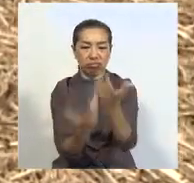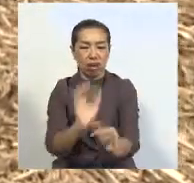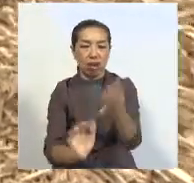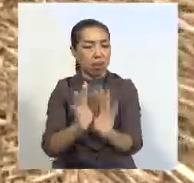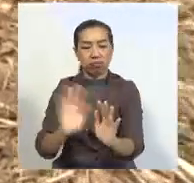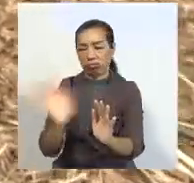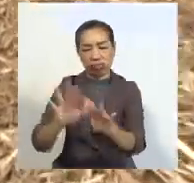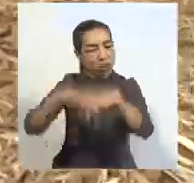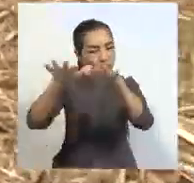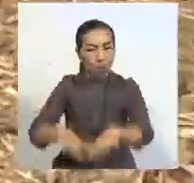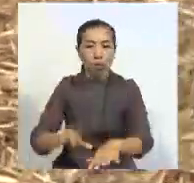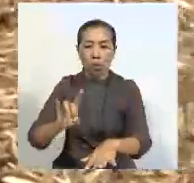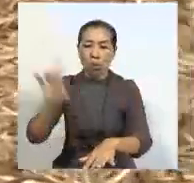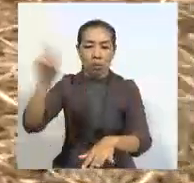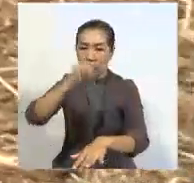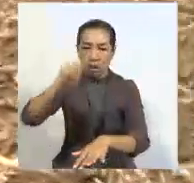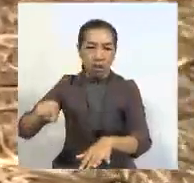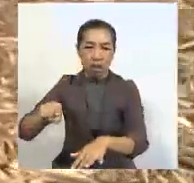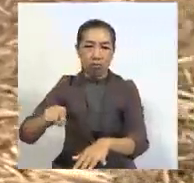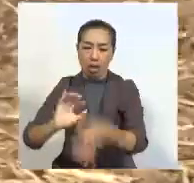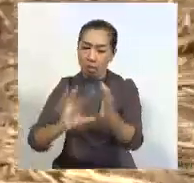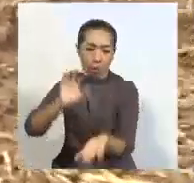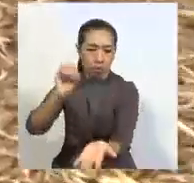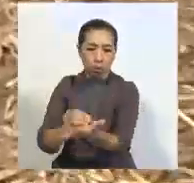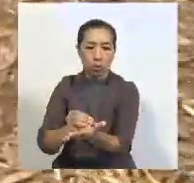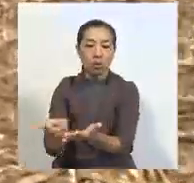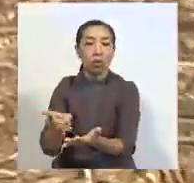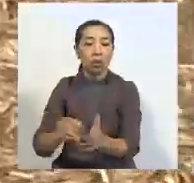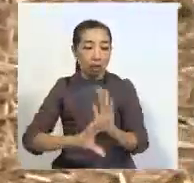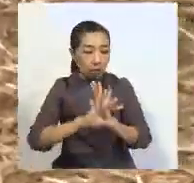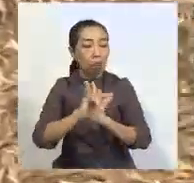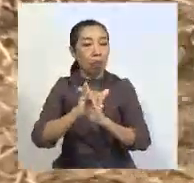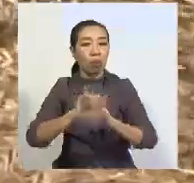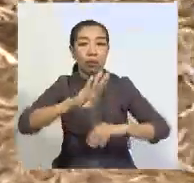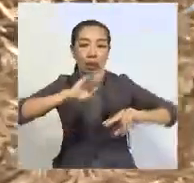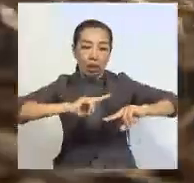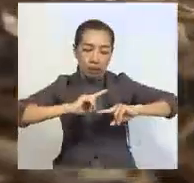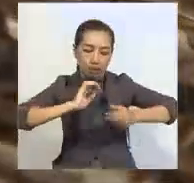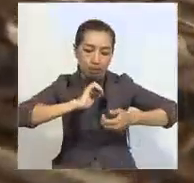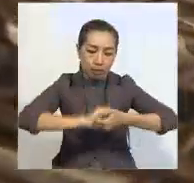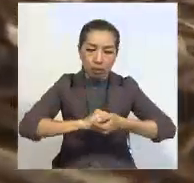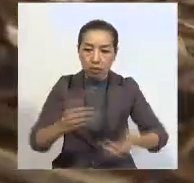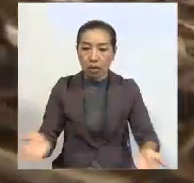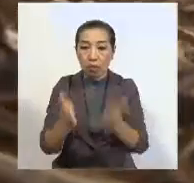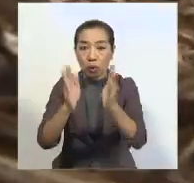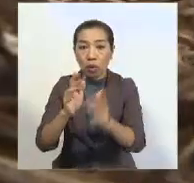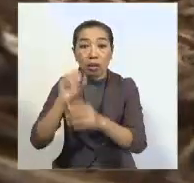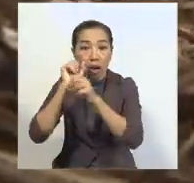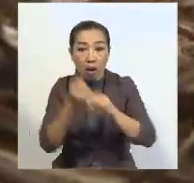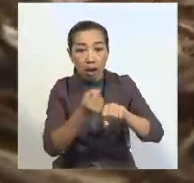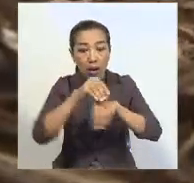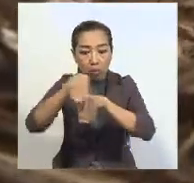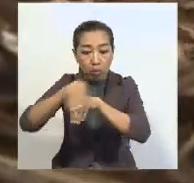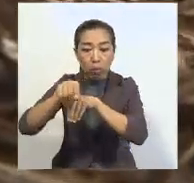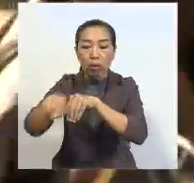ในปี2566จังหวัดชัยภูมิจึงได้ร่วมดำเนินการกับภาคเอกชนส่งเสริมให้เกษตรกรผู้ปลูกอ้อยมีรายได้เพิ่ม